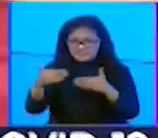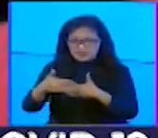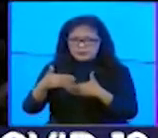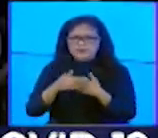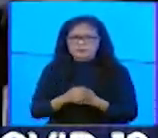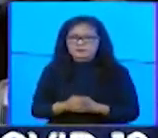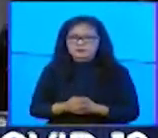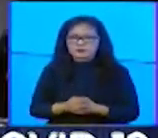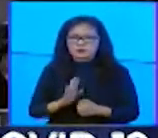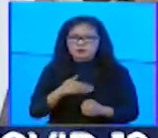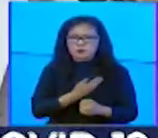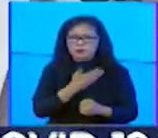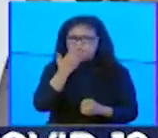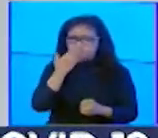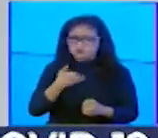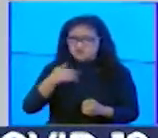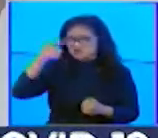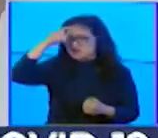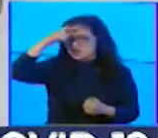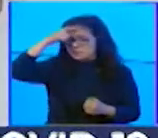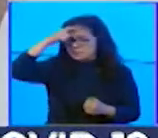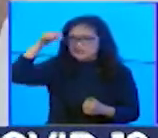Korban diketahui memiliki riwayat penyakit darah tinggi.